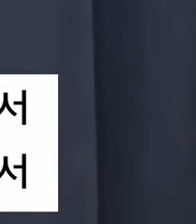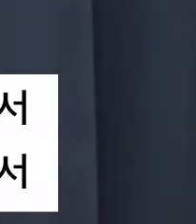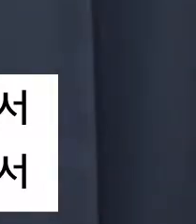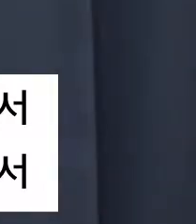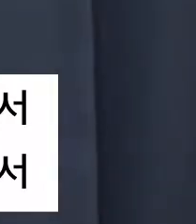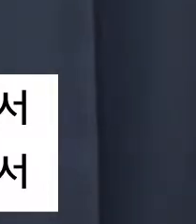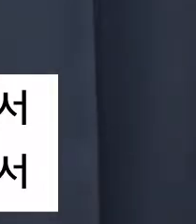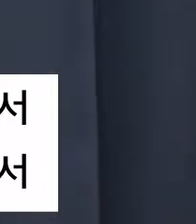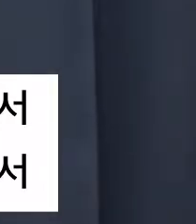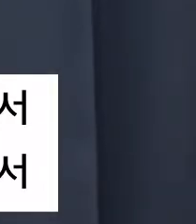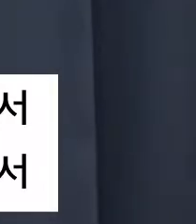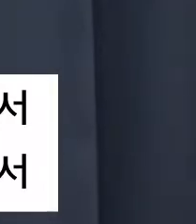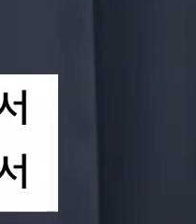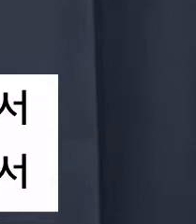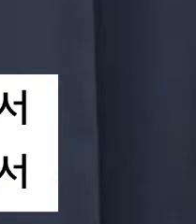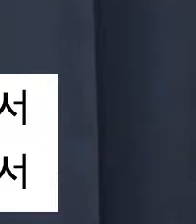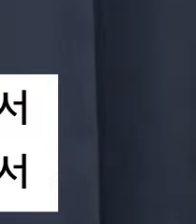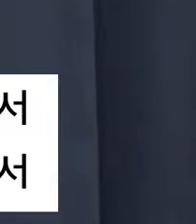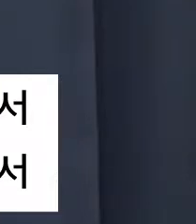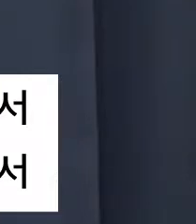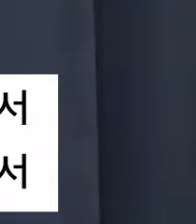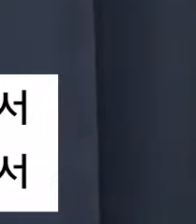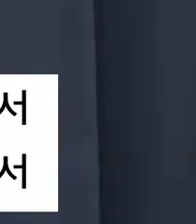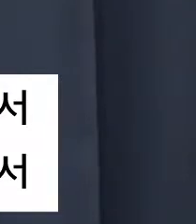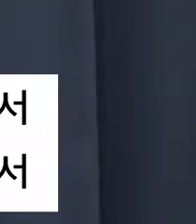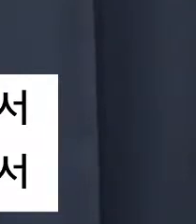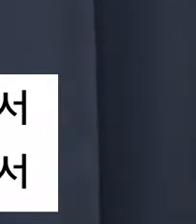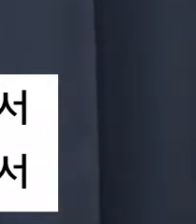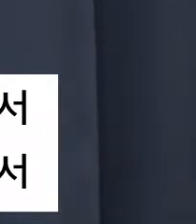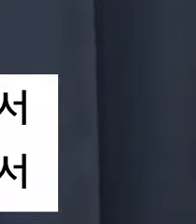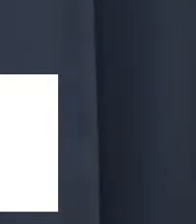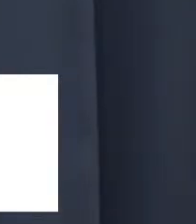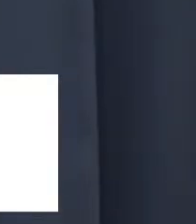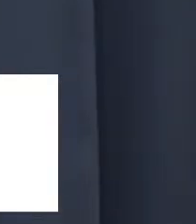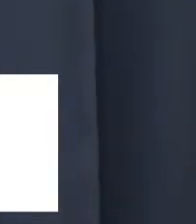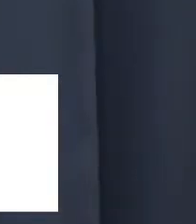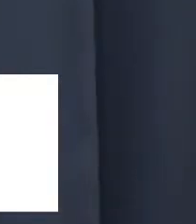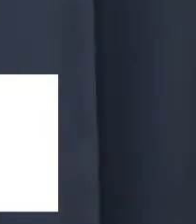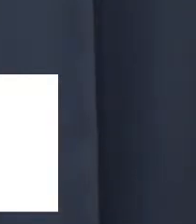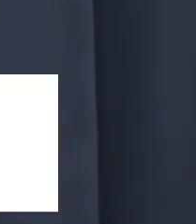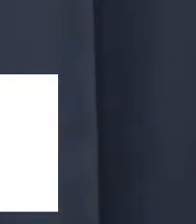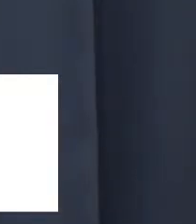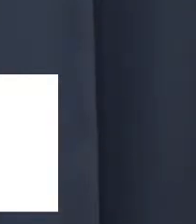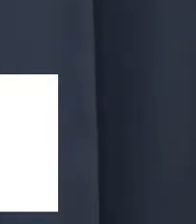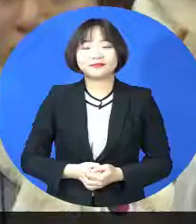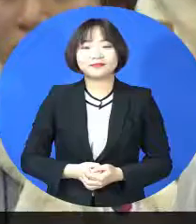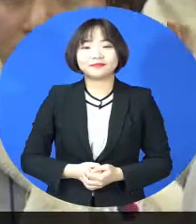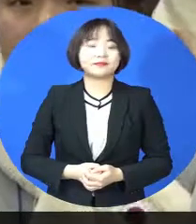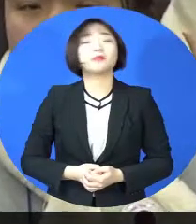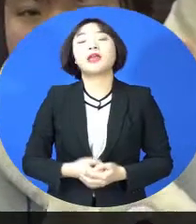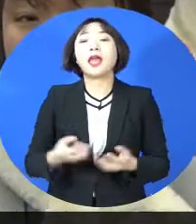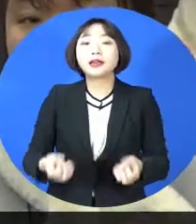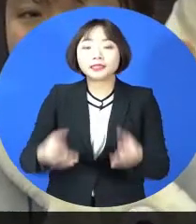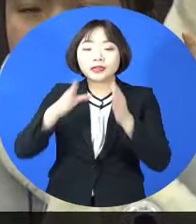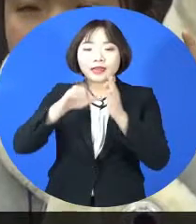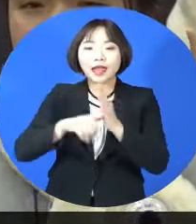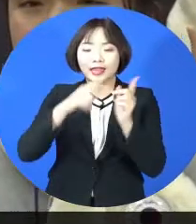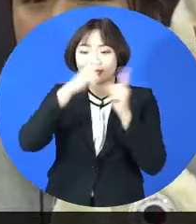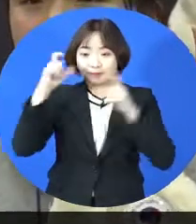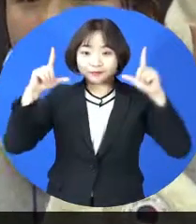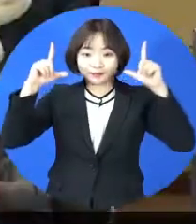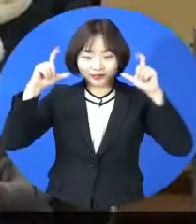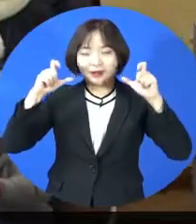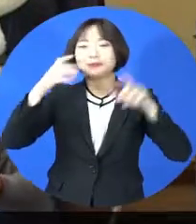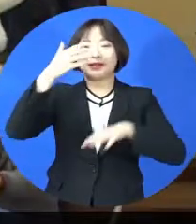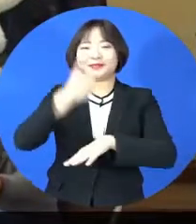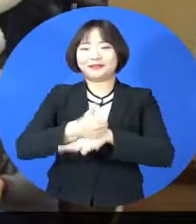그러한 그 일을 만들지 않는 그런 상황을 여러분들께서 만들어줄 것을 부탁드리겠습니다. 행사는 기념 촬영을